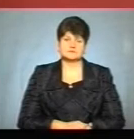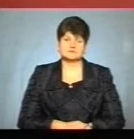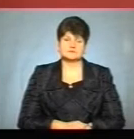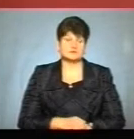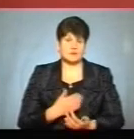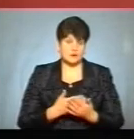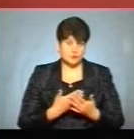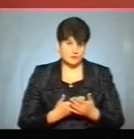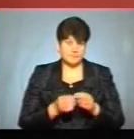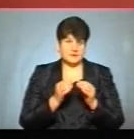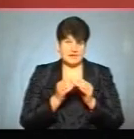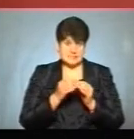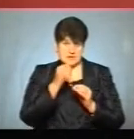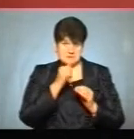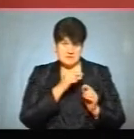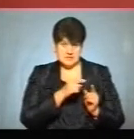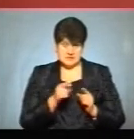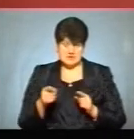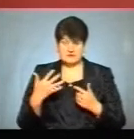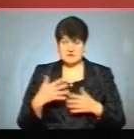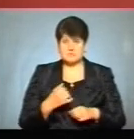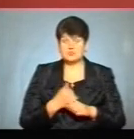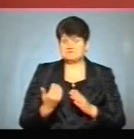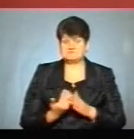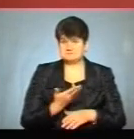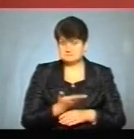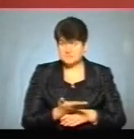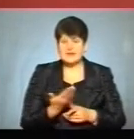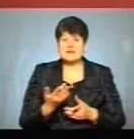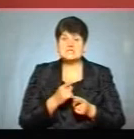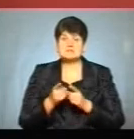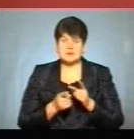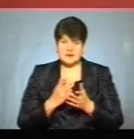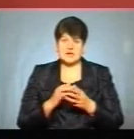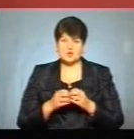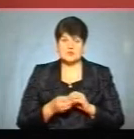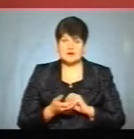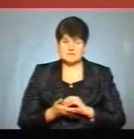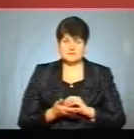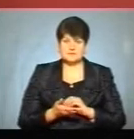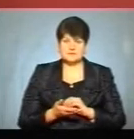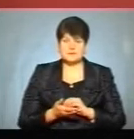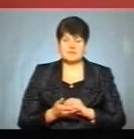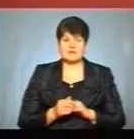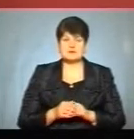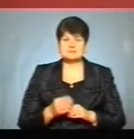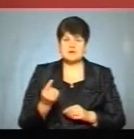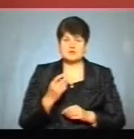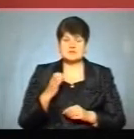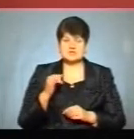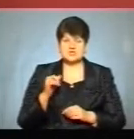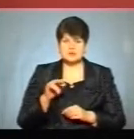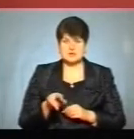Тобто 10 місяців вже працює така новація. Скажіть, які є зміни, чи є результати? 10 місяців працює така новація. З 1 січня